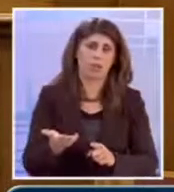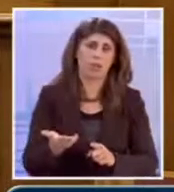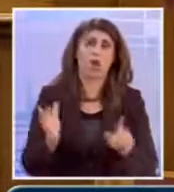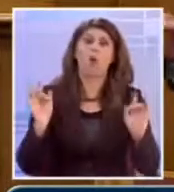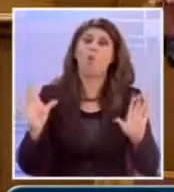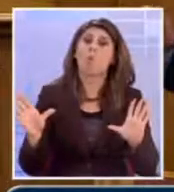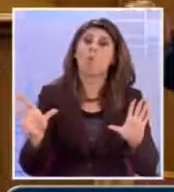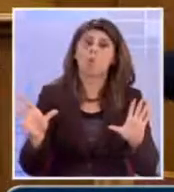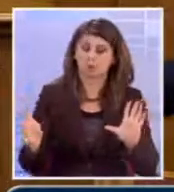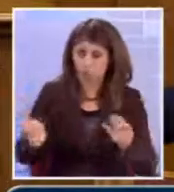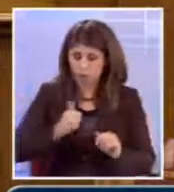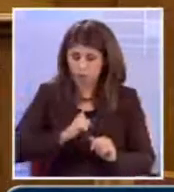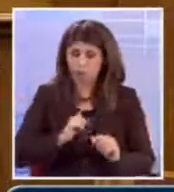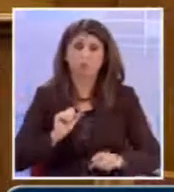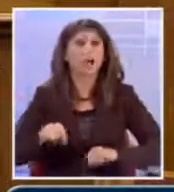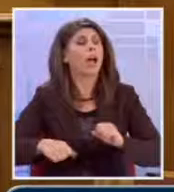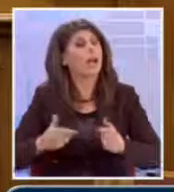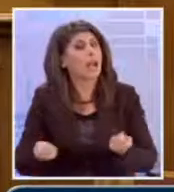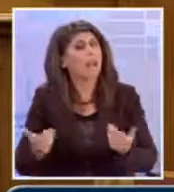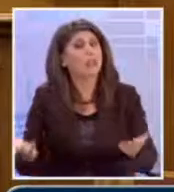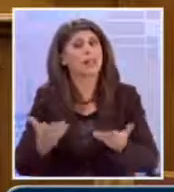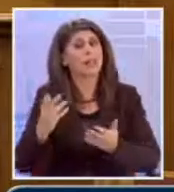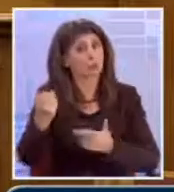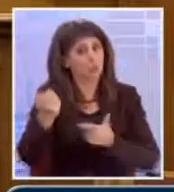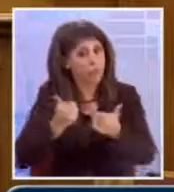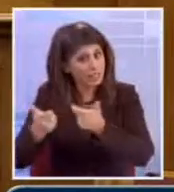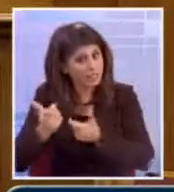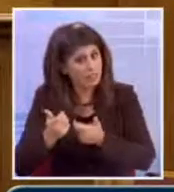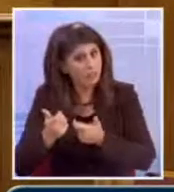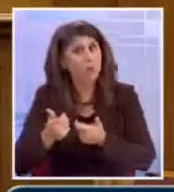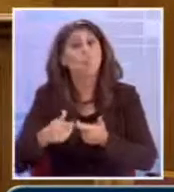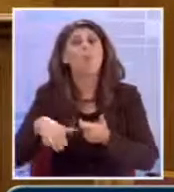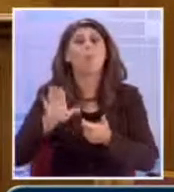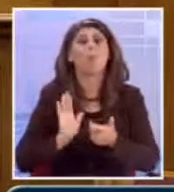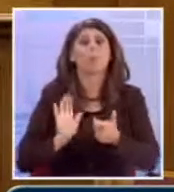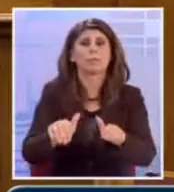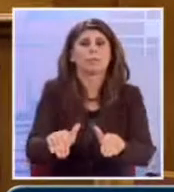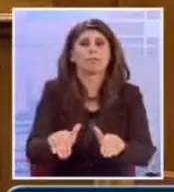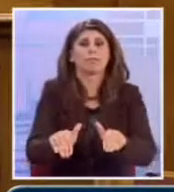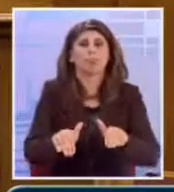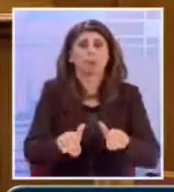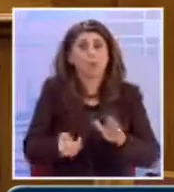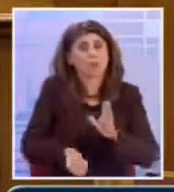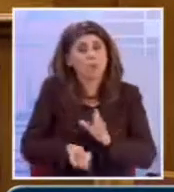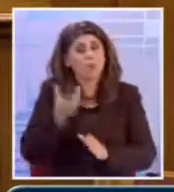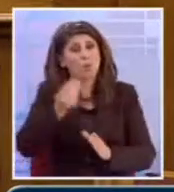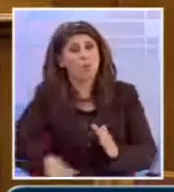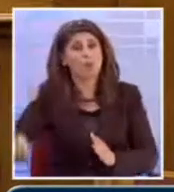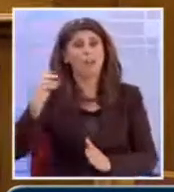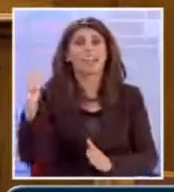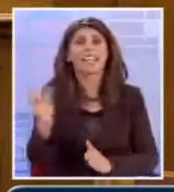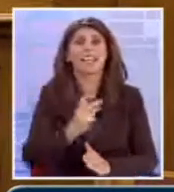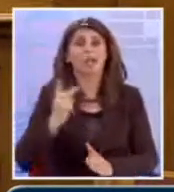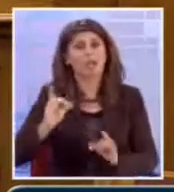ούτε οι μονομερείς ενέργειες προς τους δανειστές, ούτε η υποχώρηση σε νέες ακραίες και